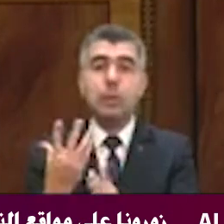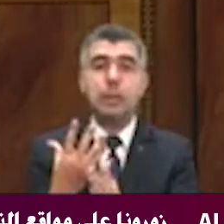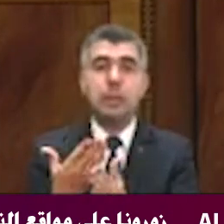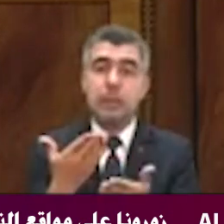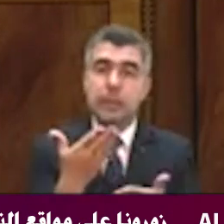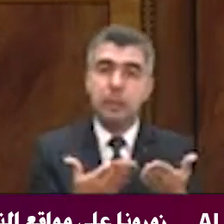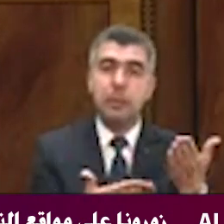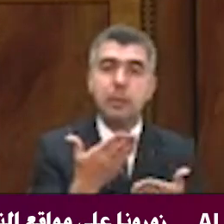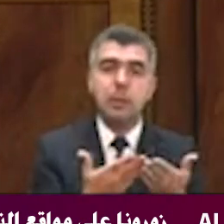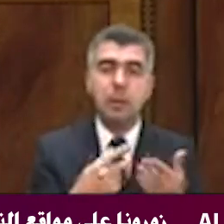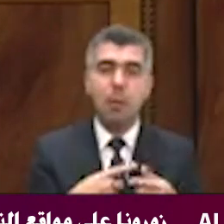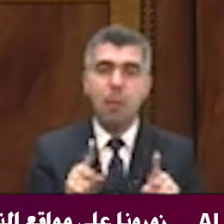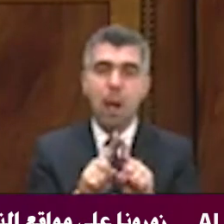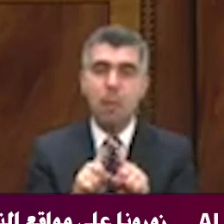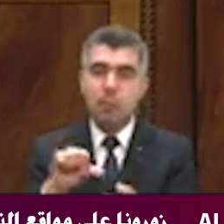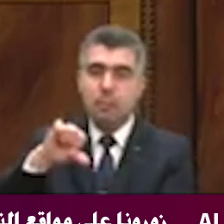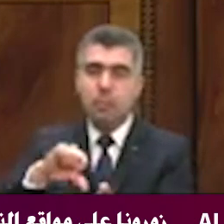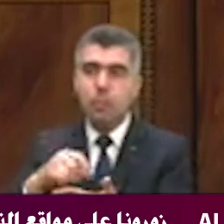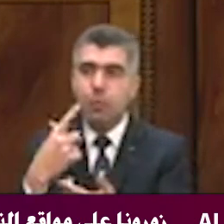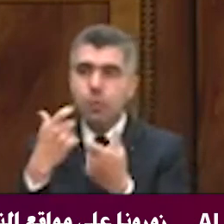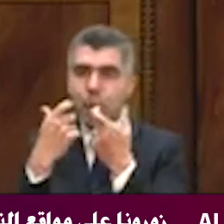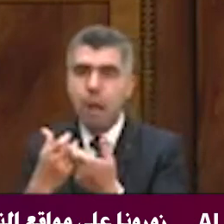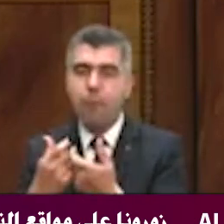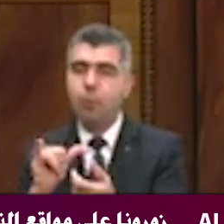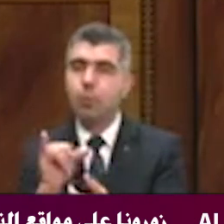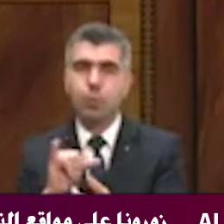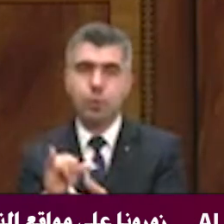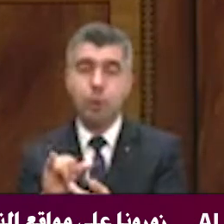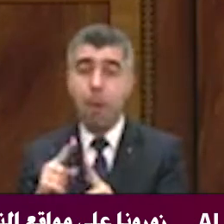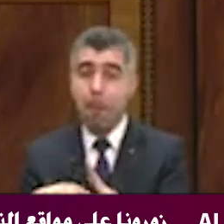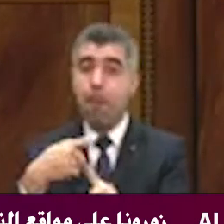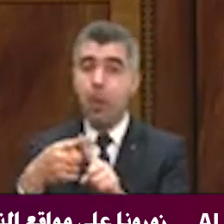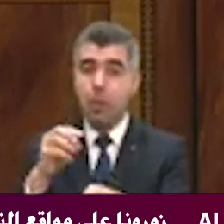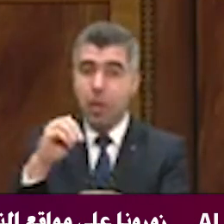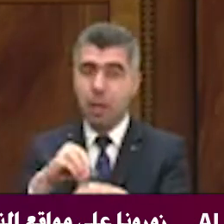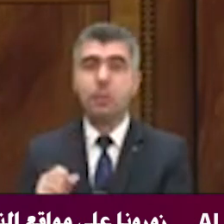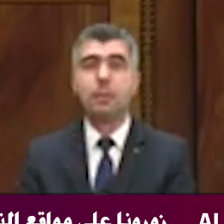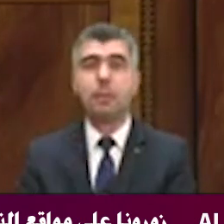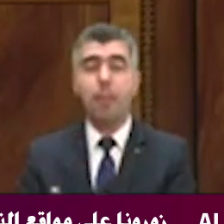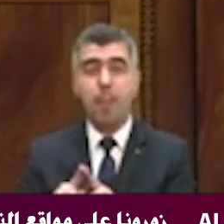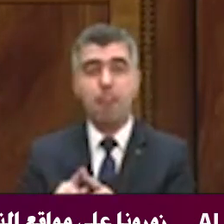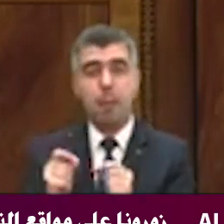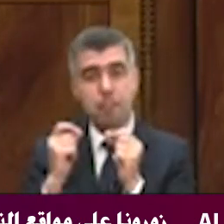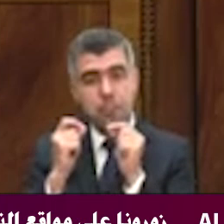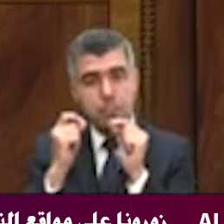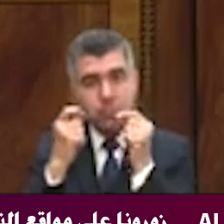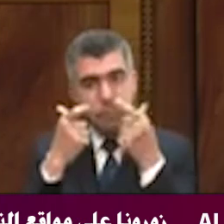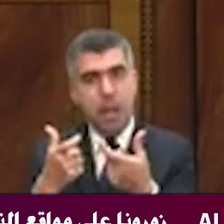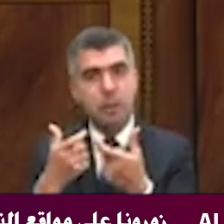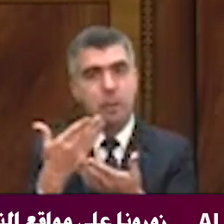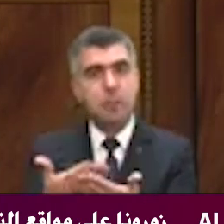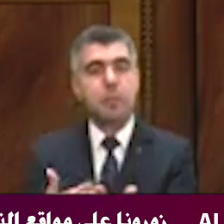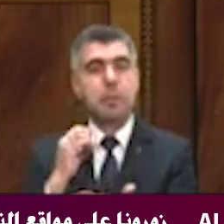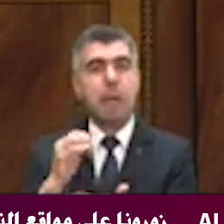علينا أن نحدد موقعنا نحن داخلها. هناك كذلك ضرورة الوعي للتخلص من السلطة ما